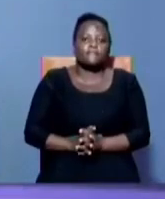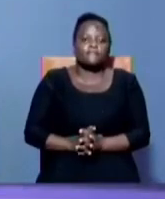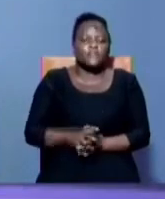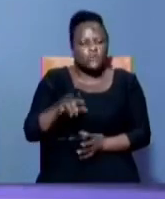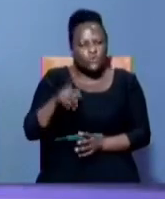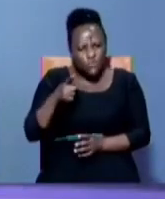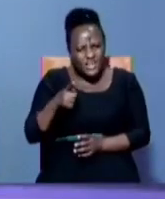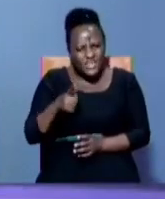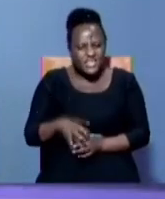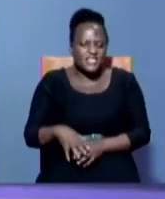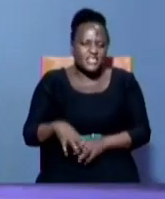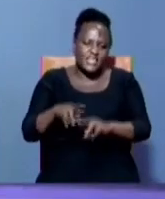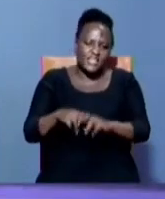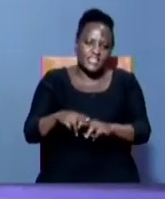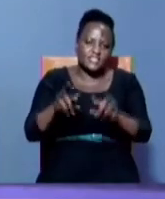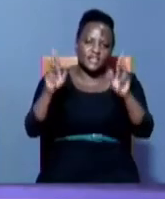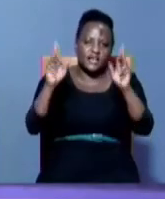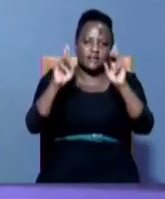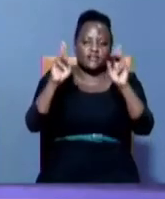kwa nini kiti cha rehema